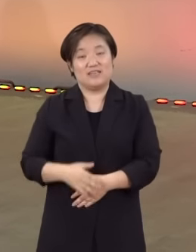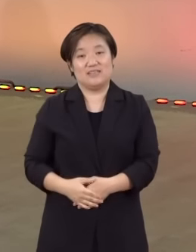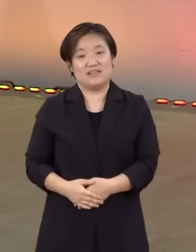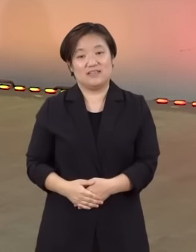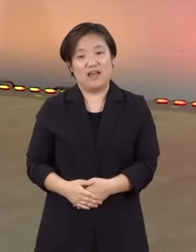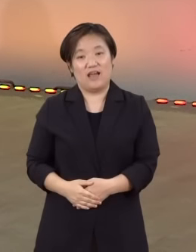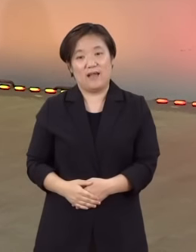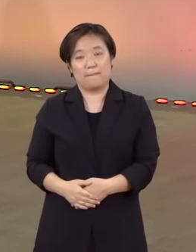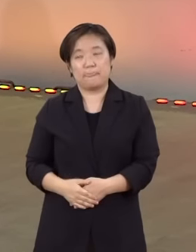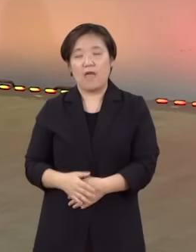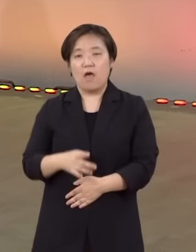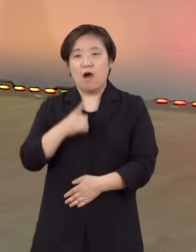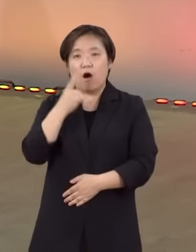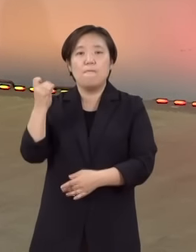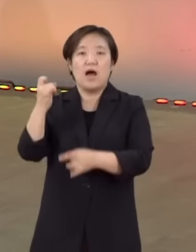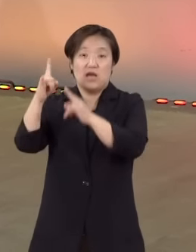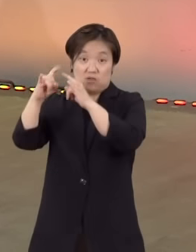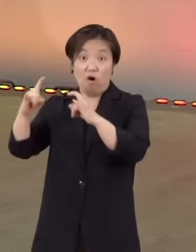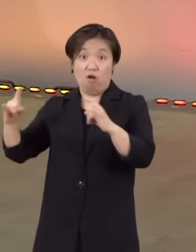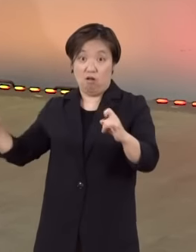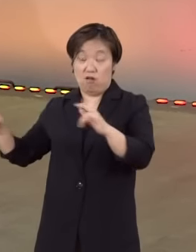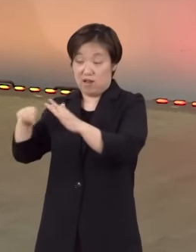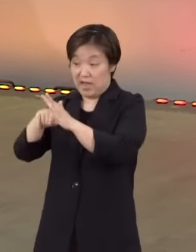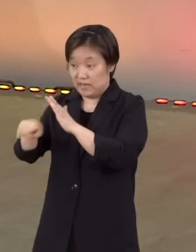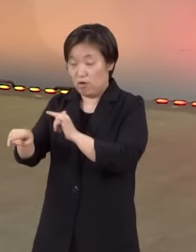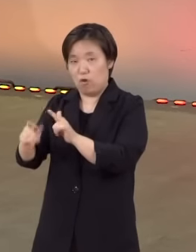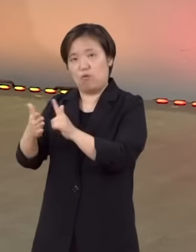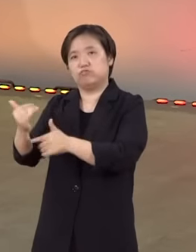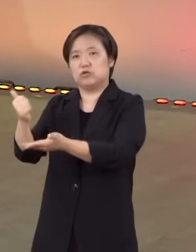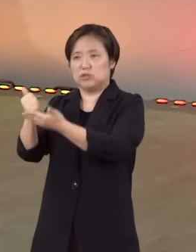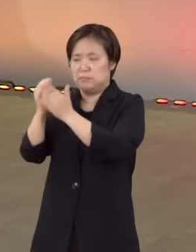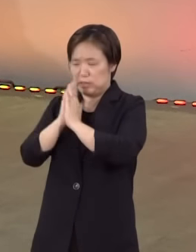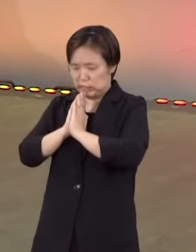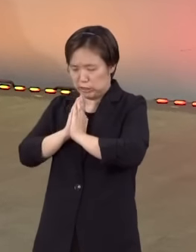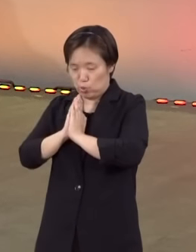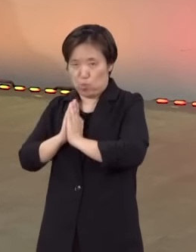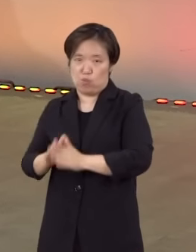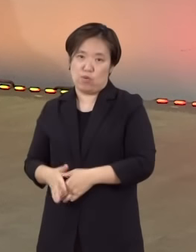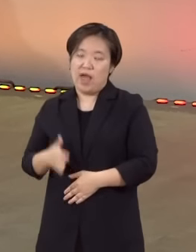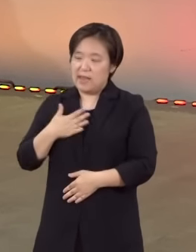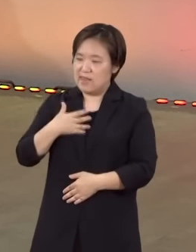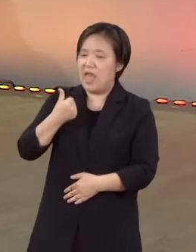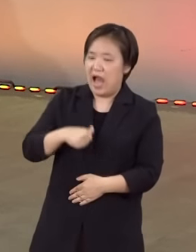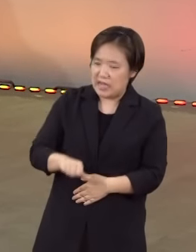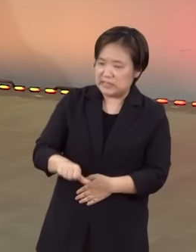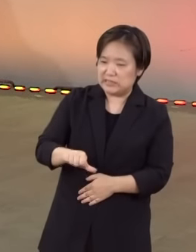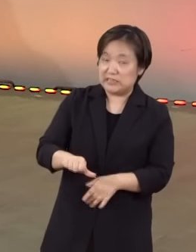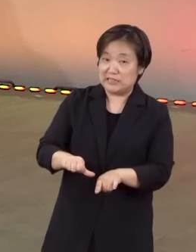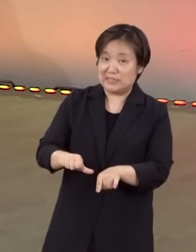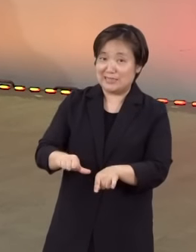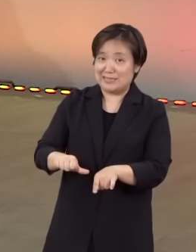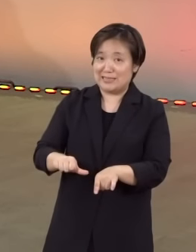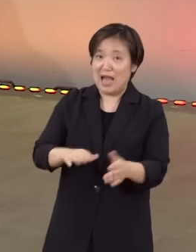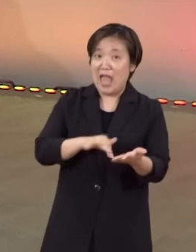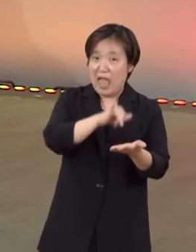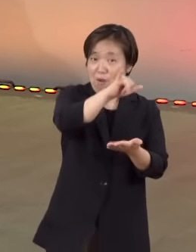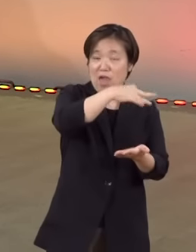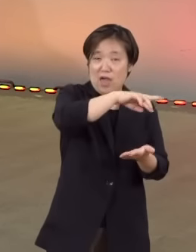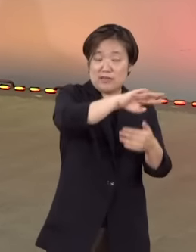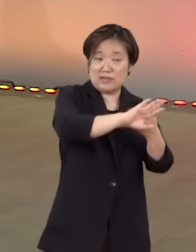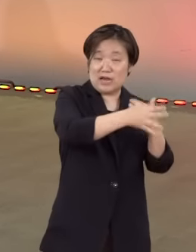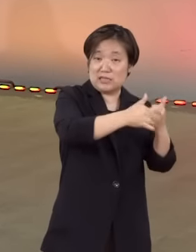주 시는 절에 가셔서 부처님께 아들이 무사히 출장 잘 다녀올 수